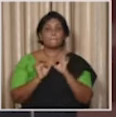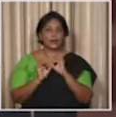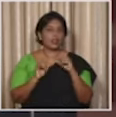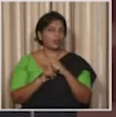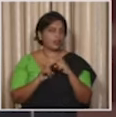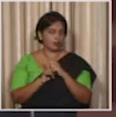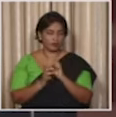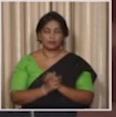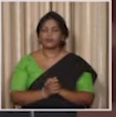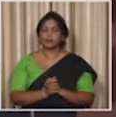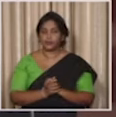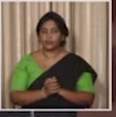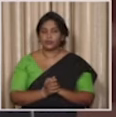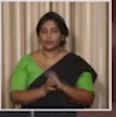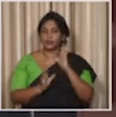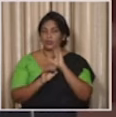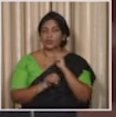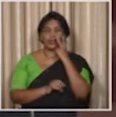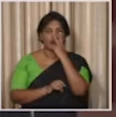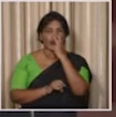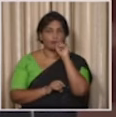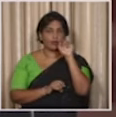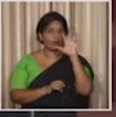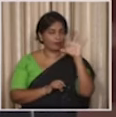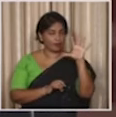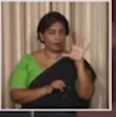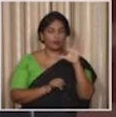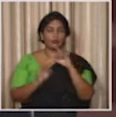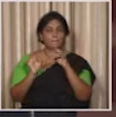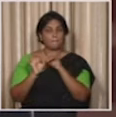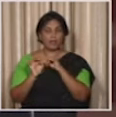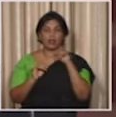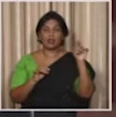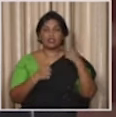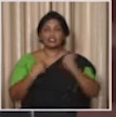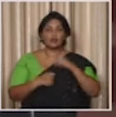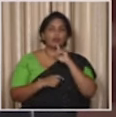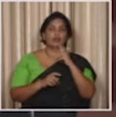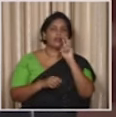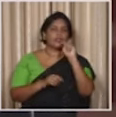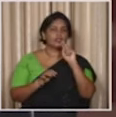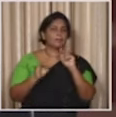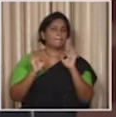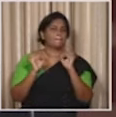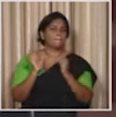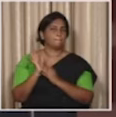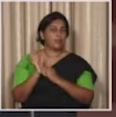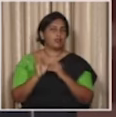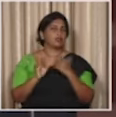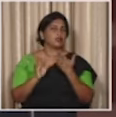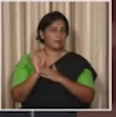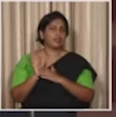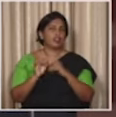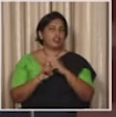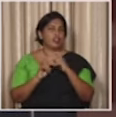$2.5 billion. නිවුස්ලෙටර් එකේ තියෙනවා 2.5, මෙතුමා කියනවා only $20 million කියලා. එදා තමයි අපි දැනගත්ත රට